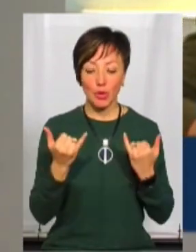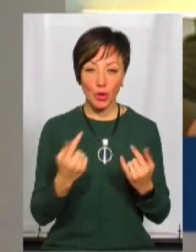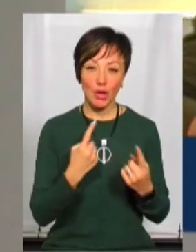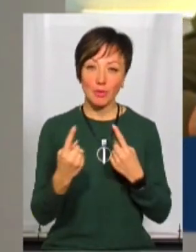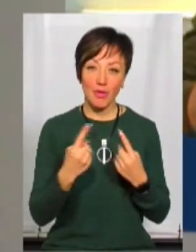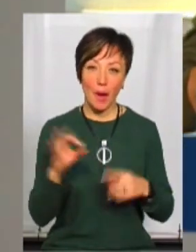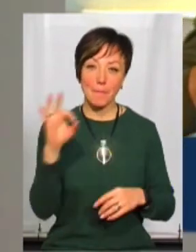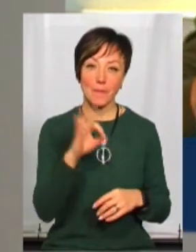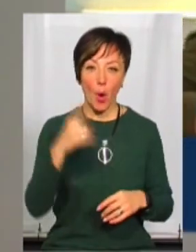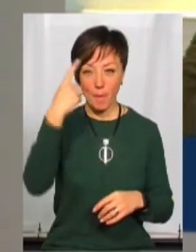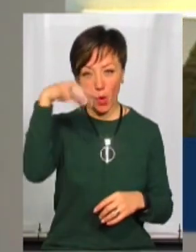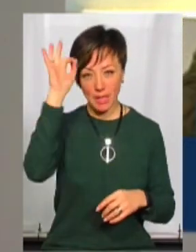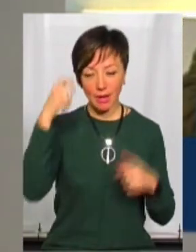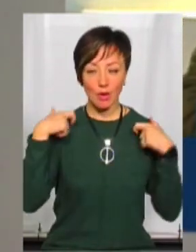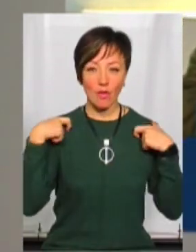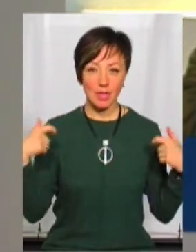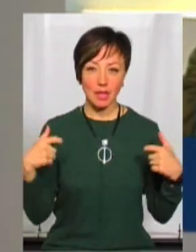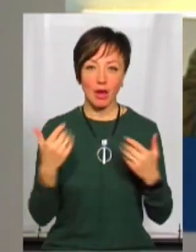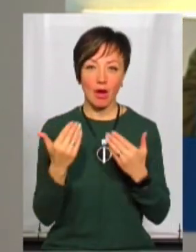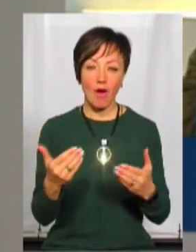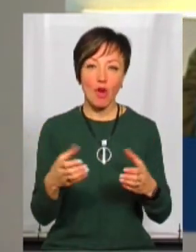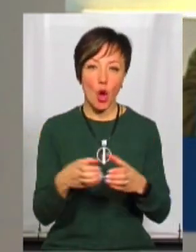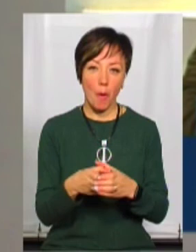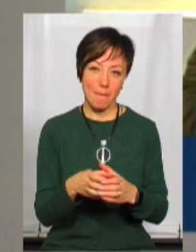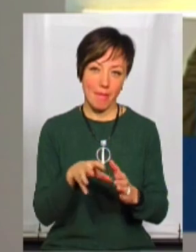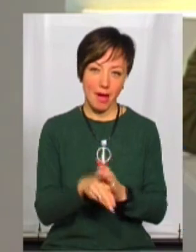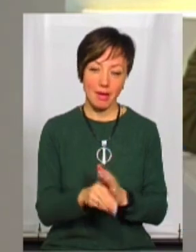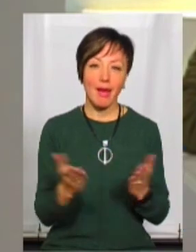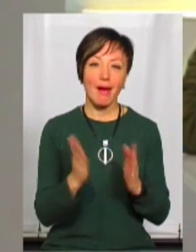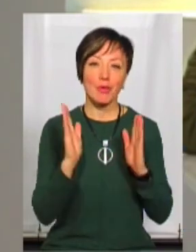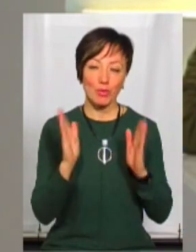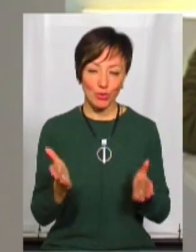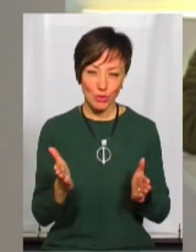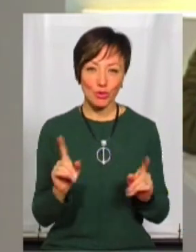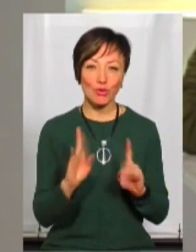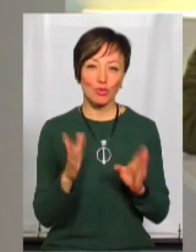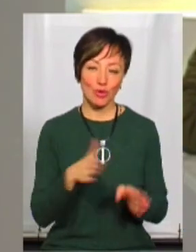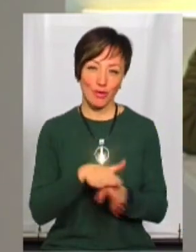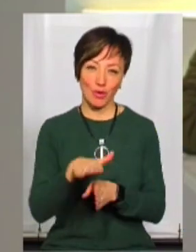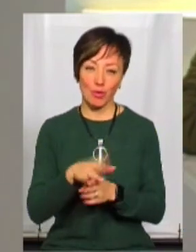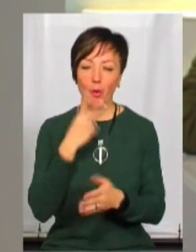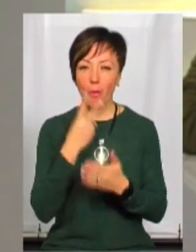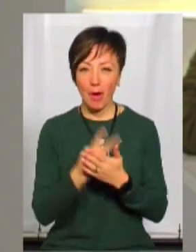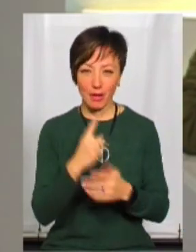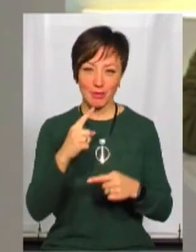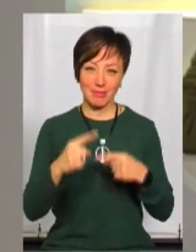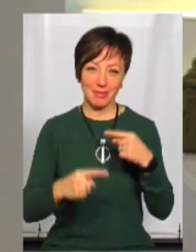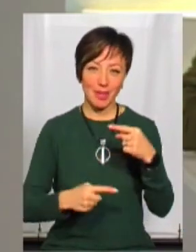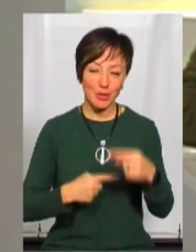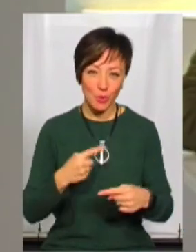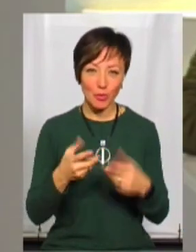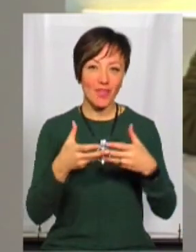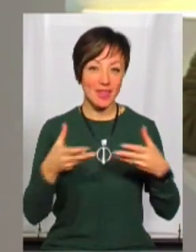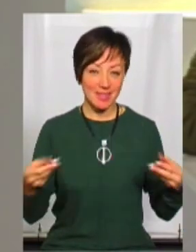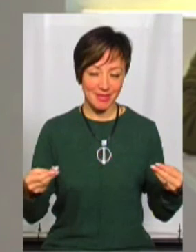ми розмовляли про поліцейських офіцерів в громаді. Якими вони будуть і що будуть робити, побачимо вже